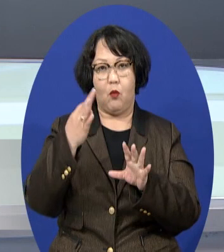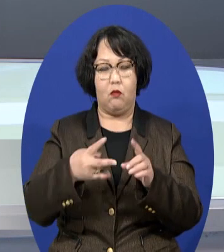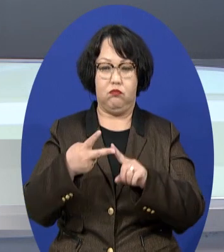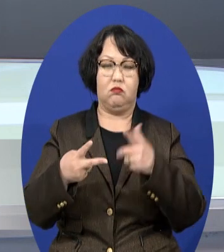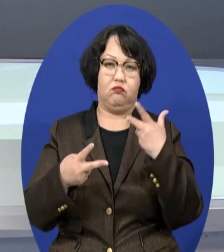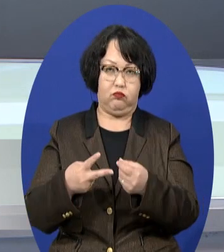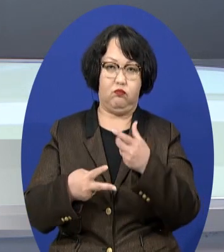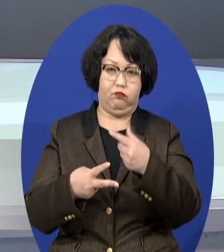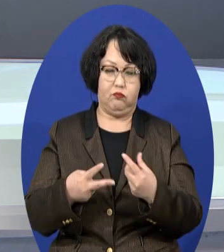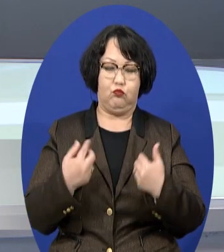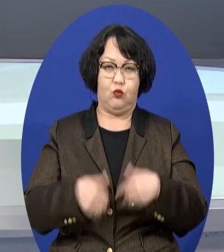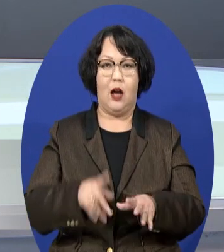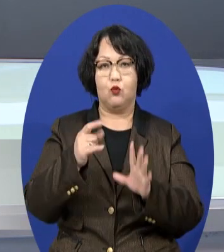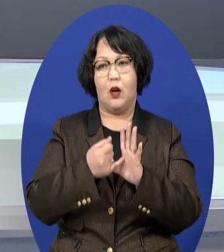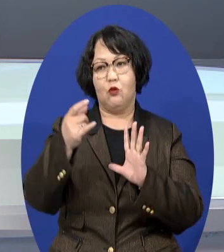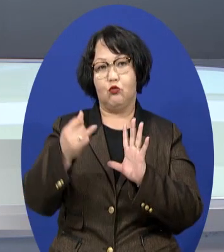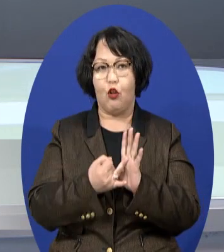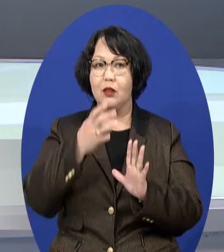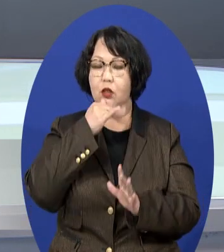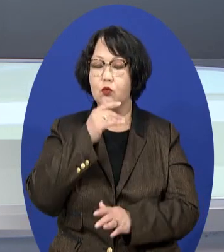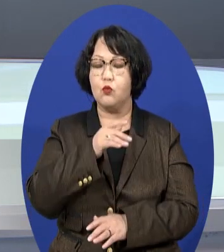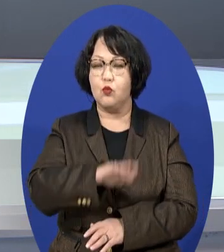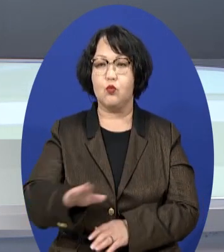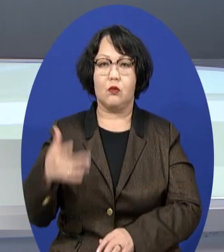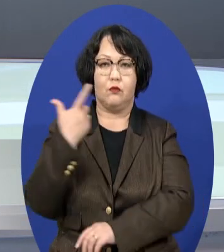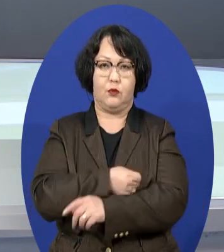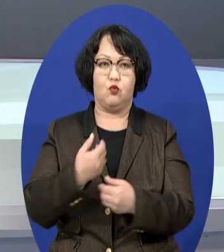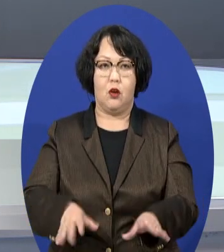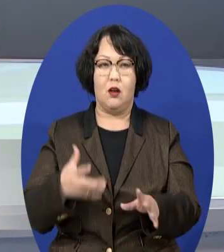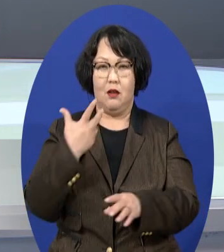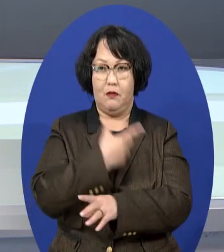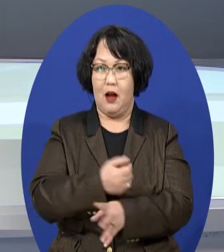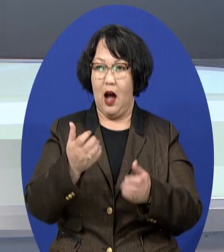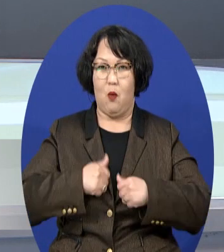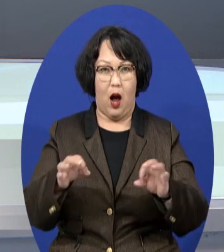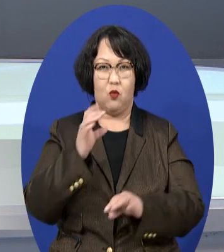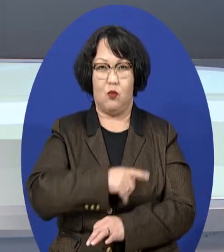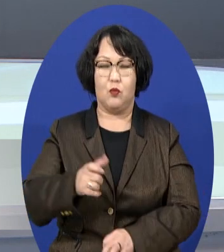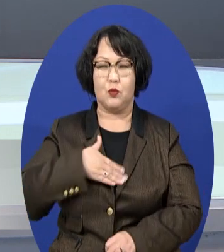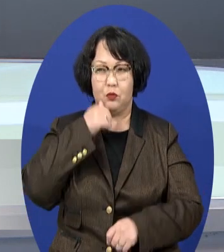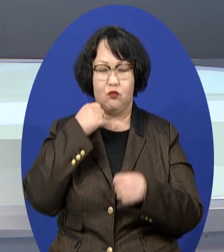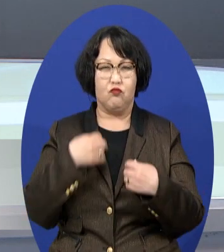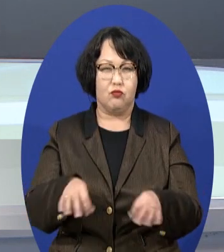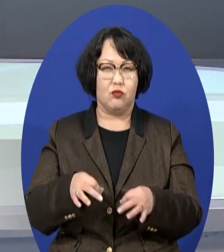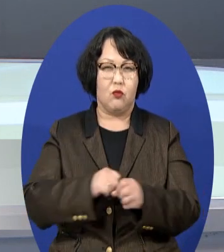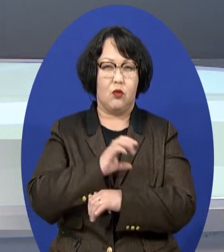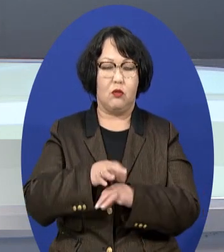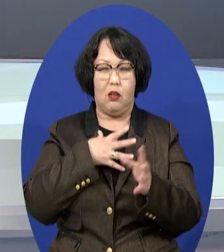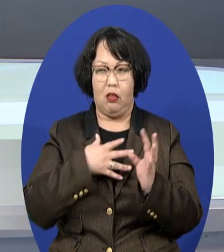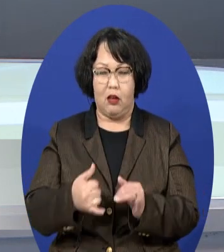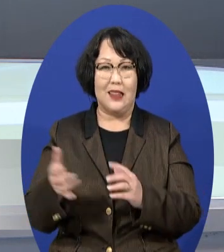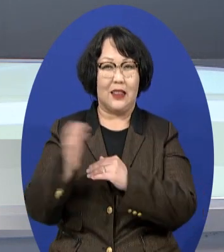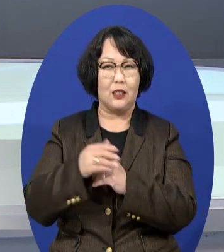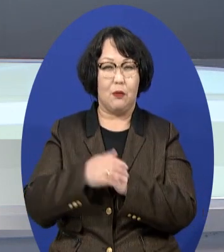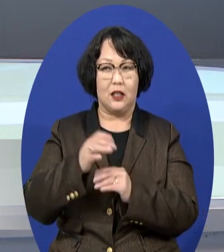насны хүүхдүүдэд вакцинжуулж эхэлсэн. COVID-19-ийн нөхцөл байдлаас харахад вакцинд хамрагдаагүй хүмүүс эрсдэлтэй байна. Одоогоор нийт нас урсан хүмүүсийн 95% нь